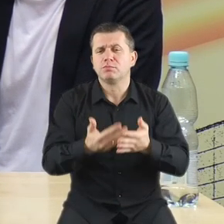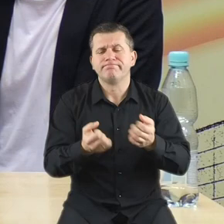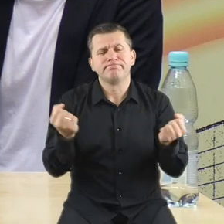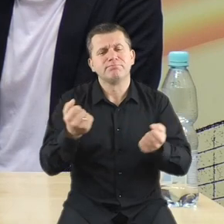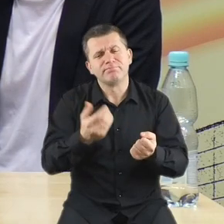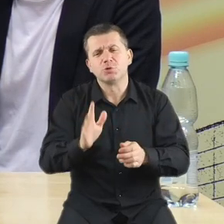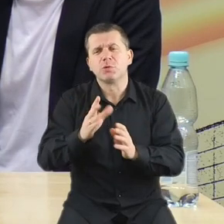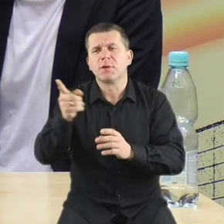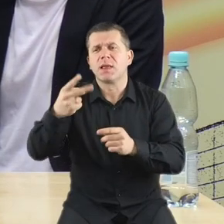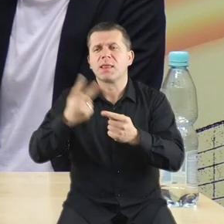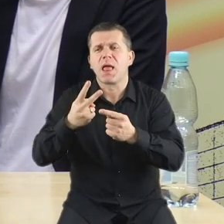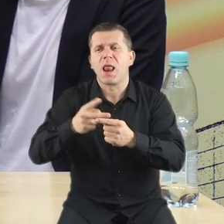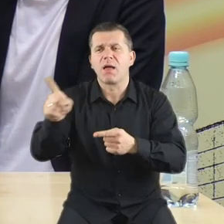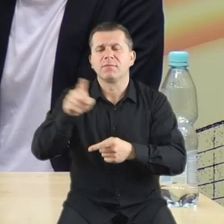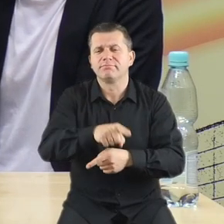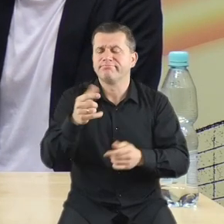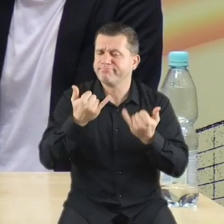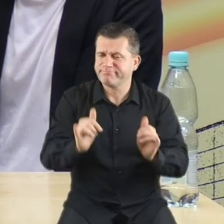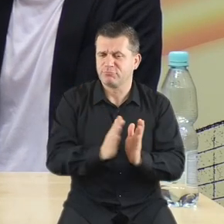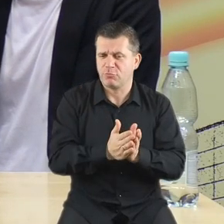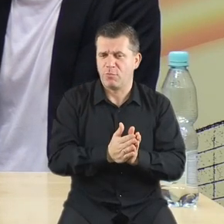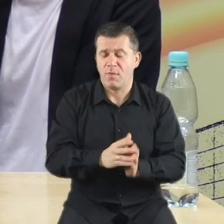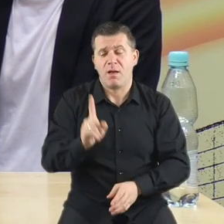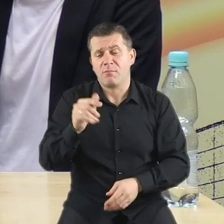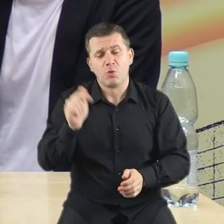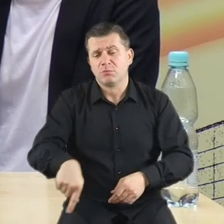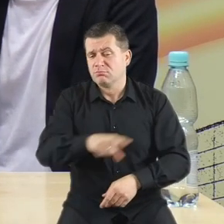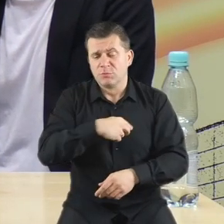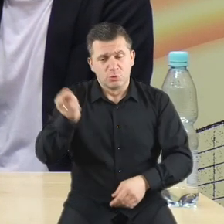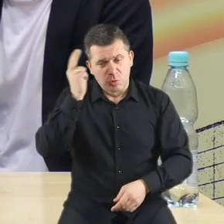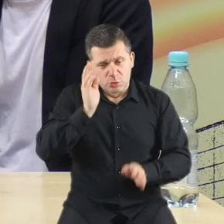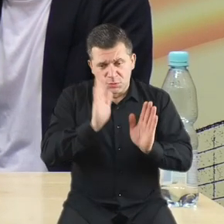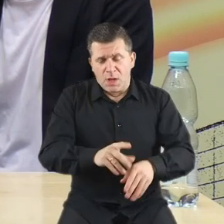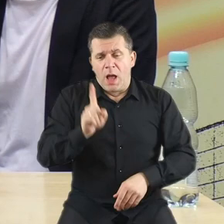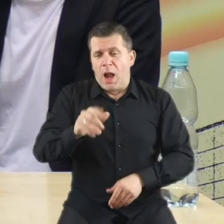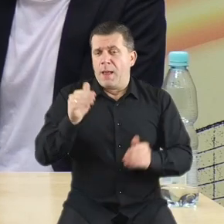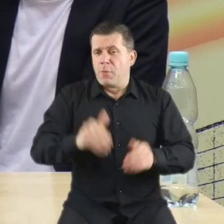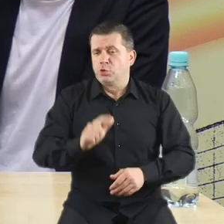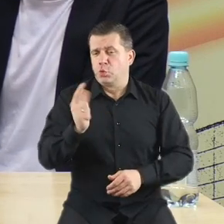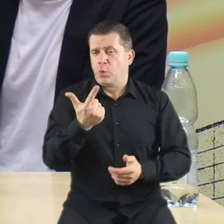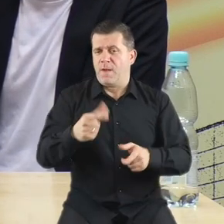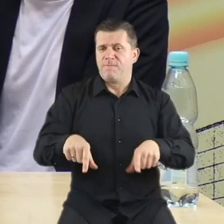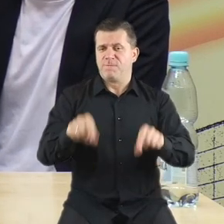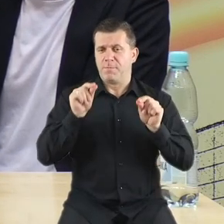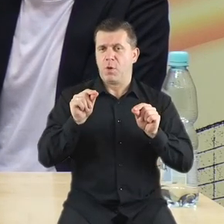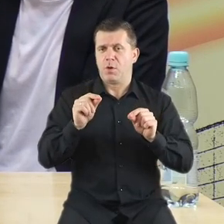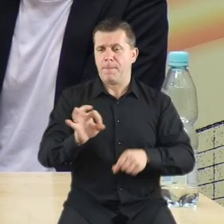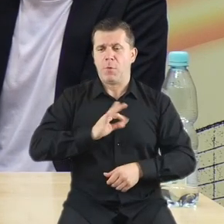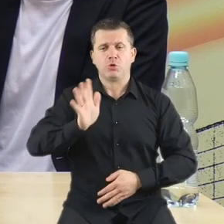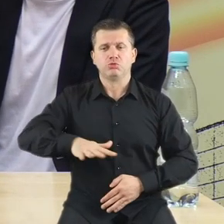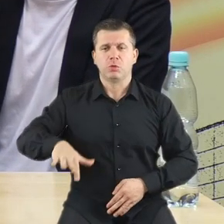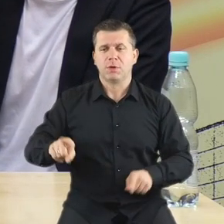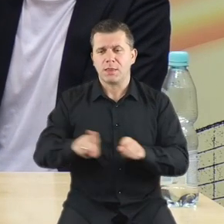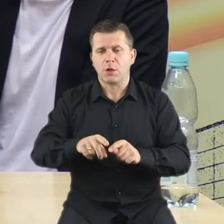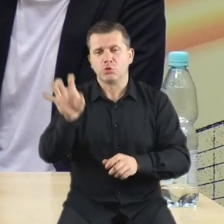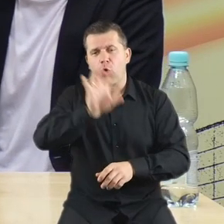Trzeba się z tym pogodzić, ale być może takim drugim wyborem, no, moje dzieci też oglądają cały czas